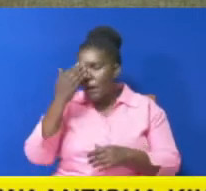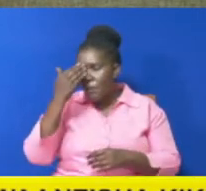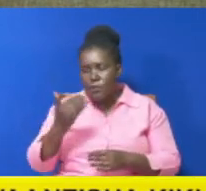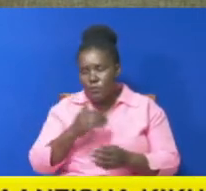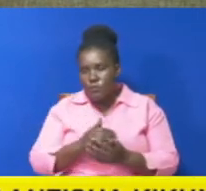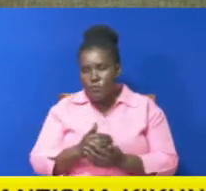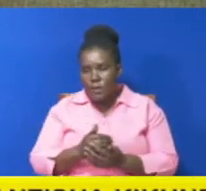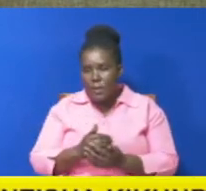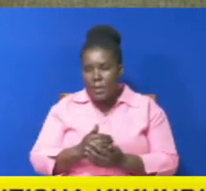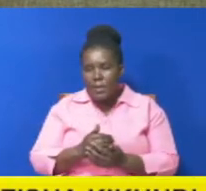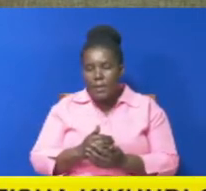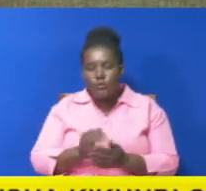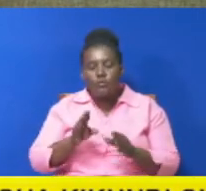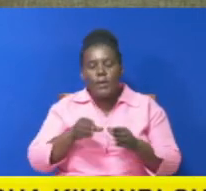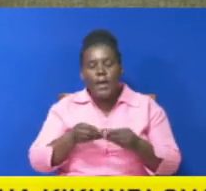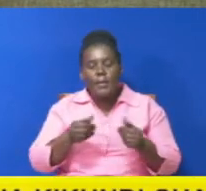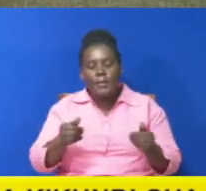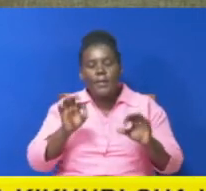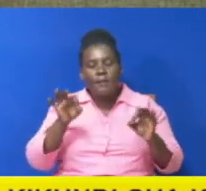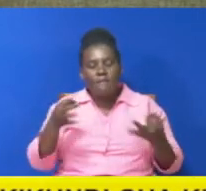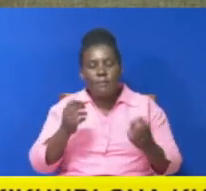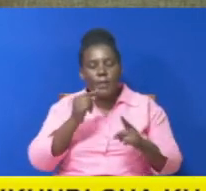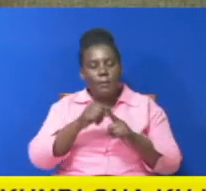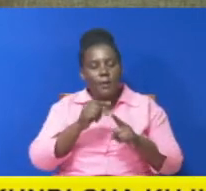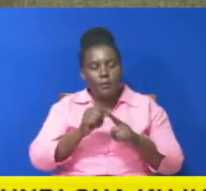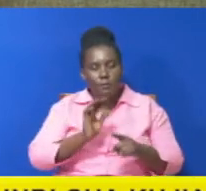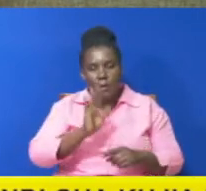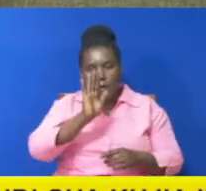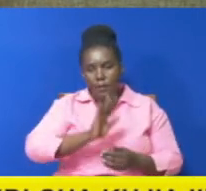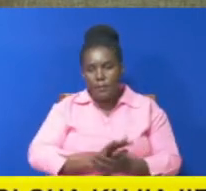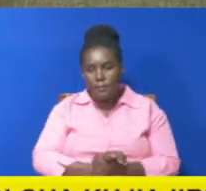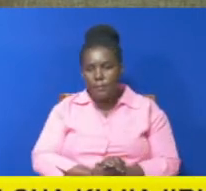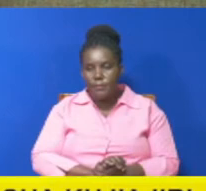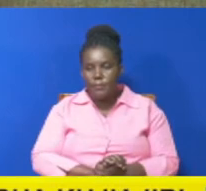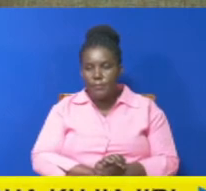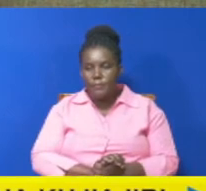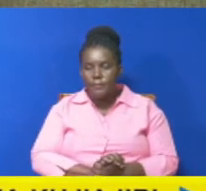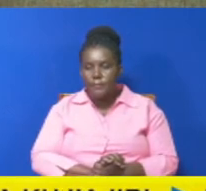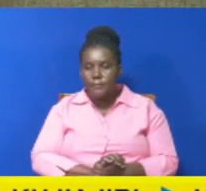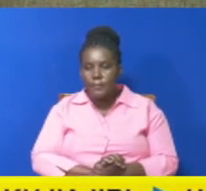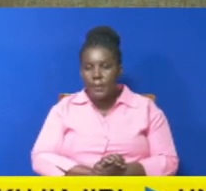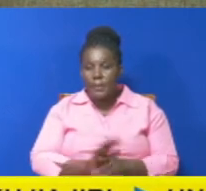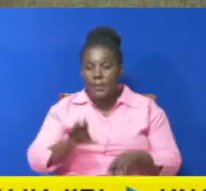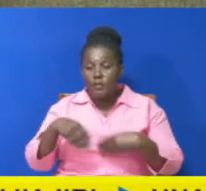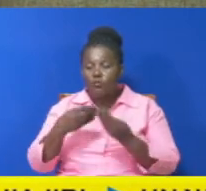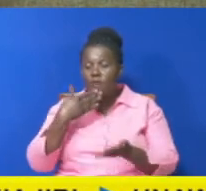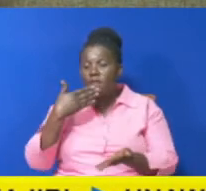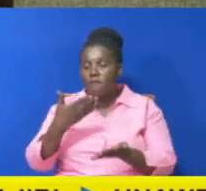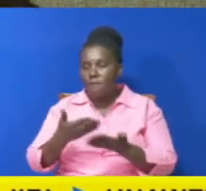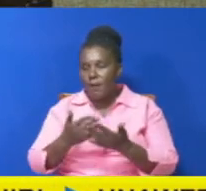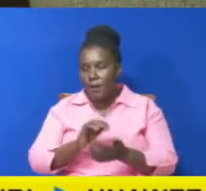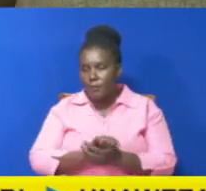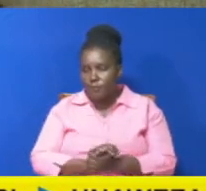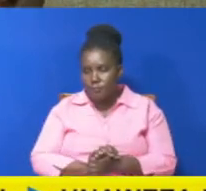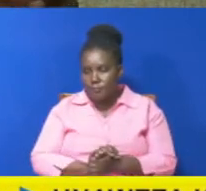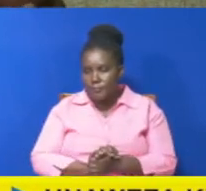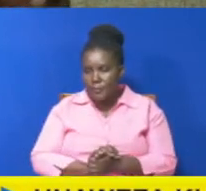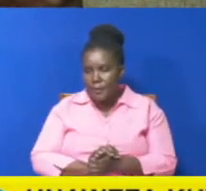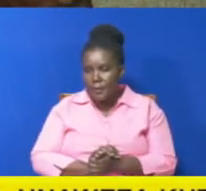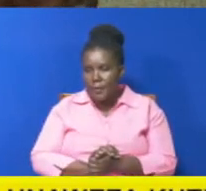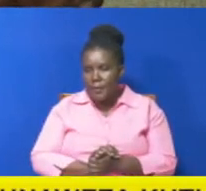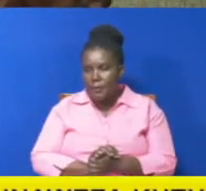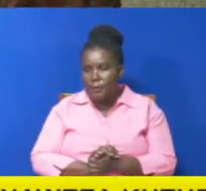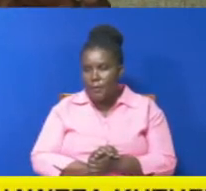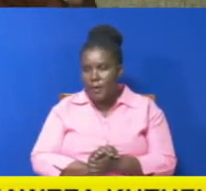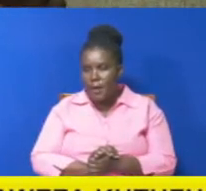unasababisha, ila yale maneno yanaathiri sana mfumo mzima wa maisha ya mwanaume. Nilikuwa natoa mfano wa kesi moja imetokea hivi juzi. Kuna